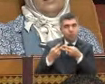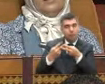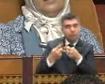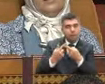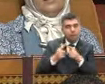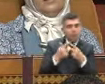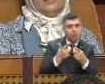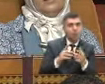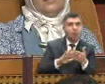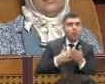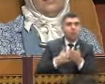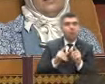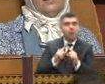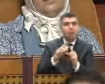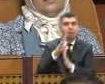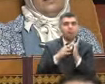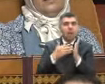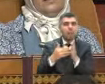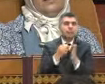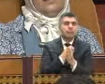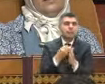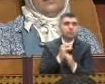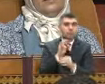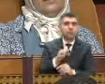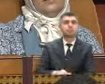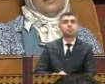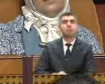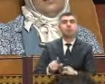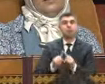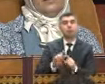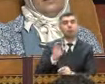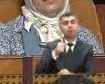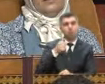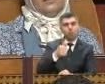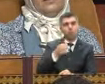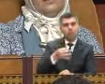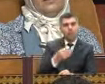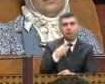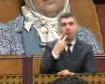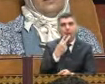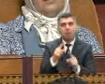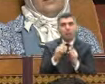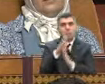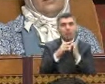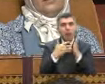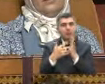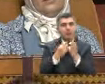شامل متكامل على مخطط الصحه. مزيان يكون واحد المخطط الصحه اللي ينضم